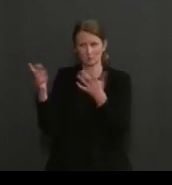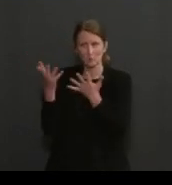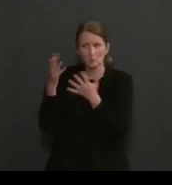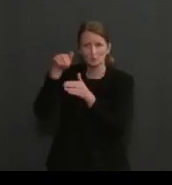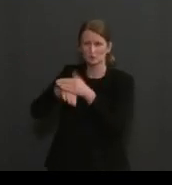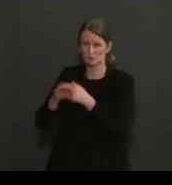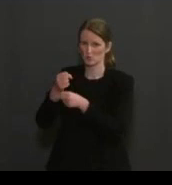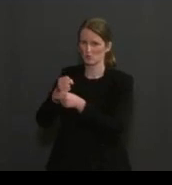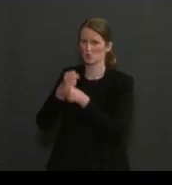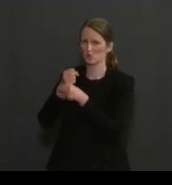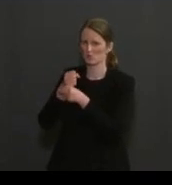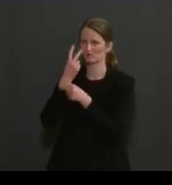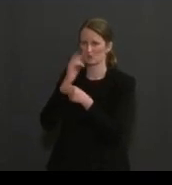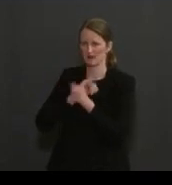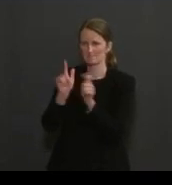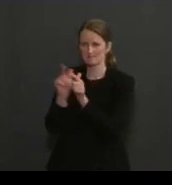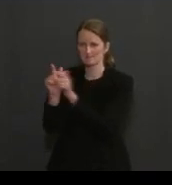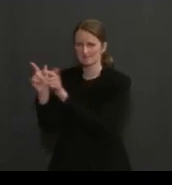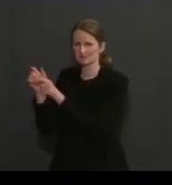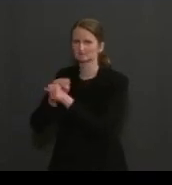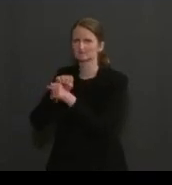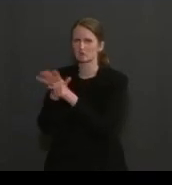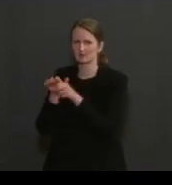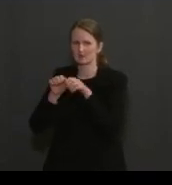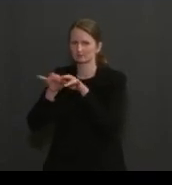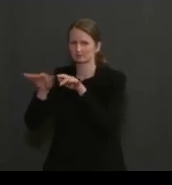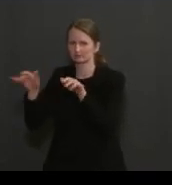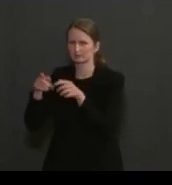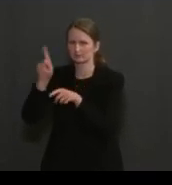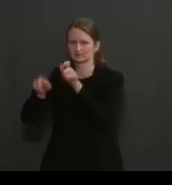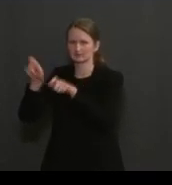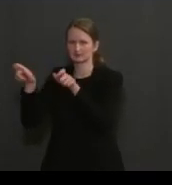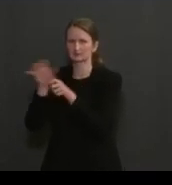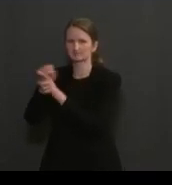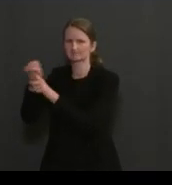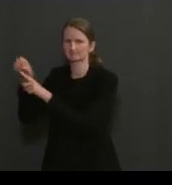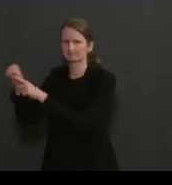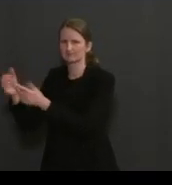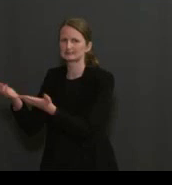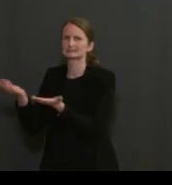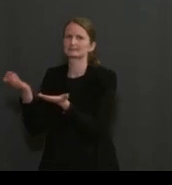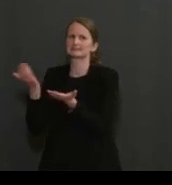soins, et nous vous tiendrons au courant de leur évolution lors du point presse que nous ferons ce vendredi.